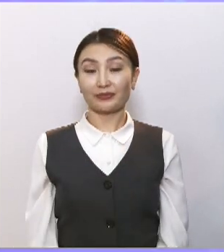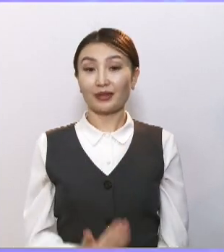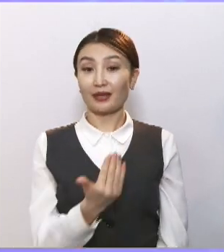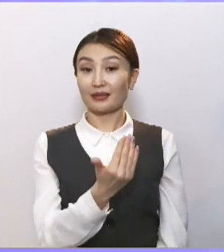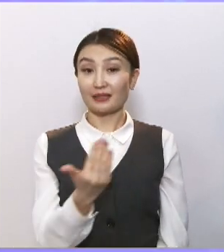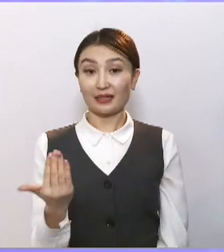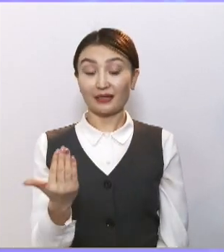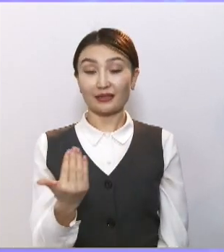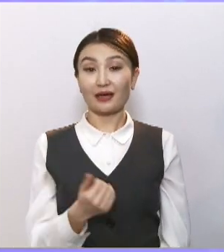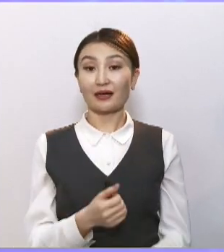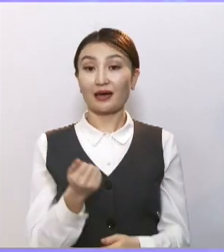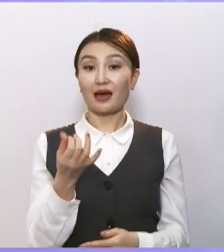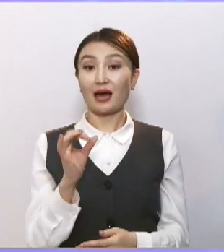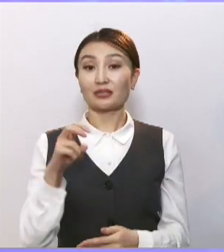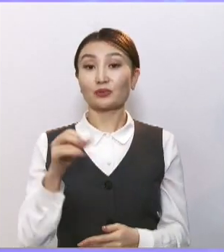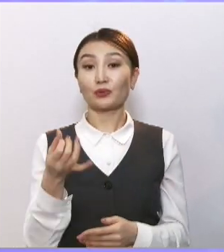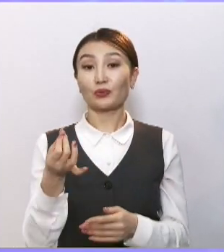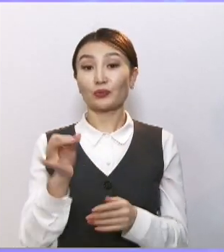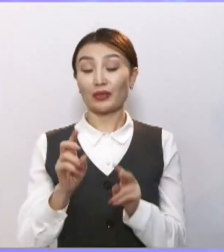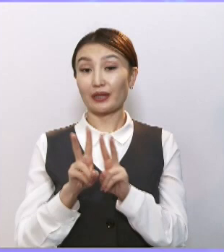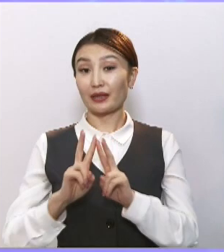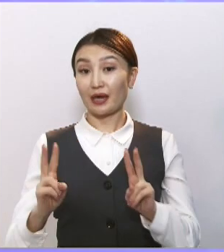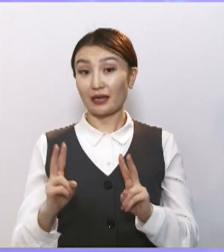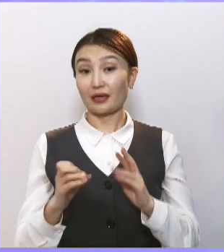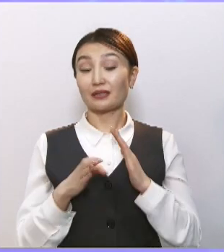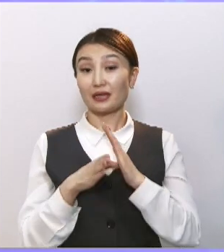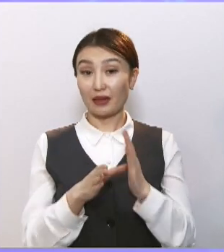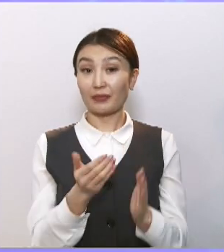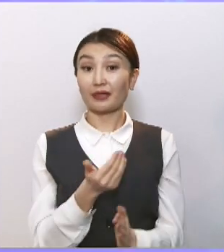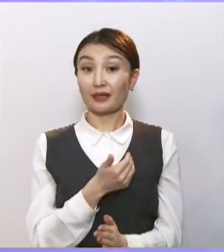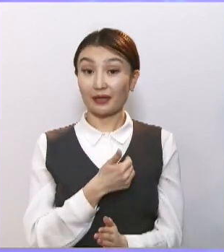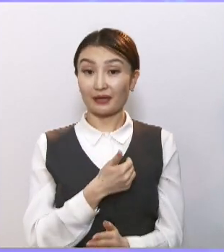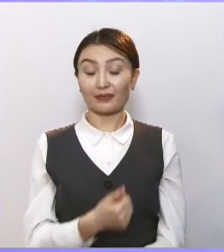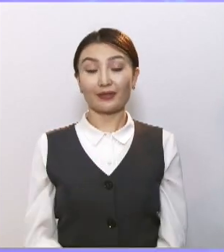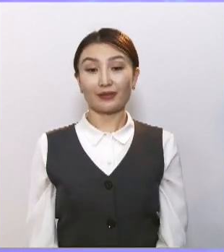Силер дагы Айсулуудай жардам бергиңер келеби?